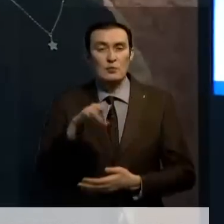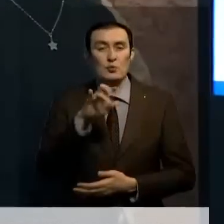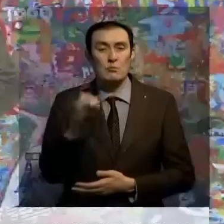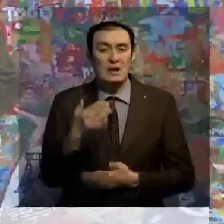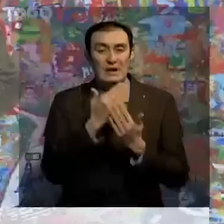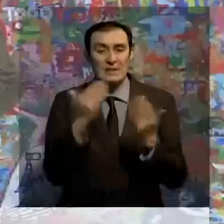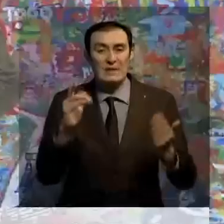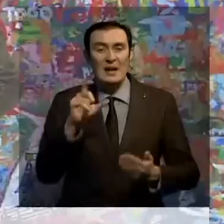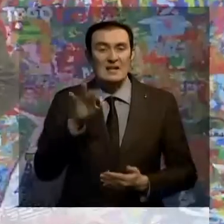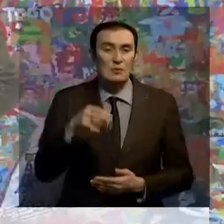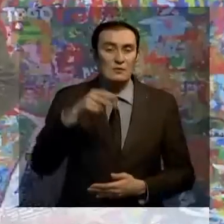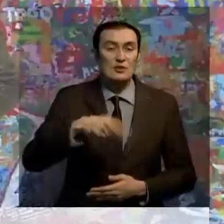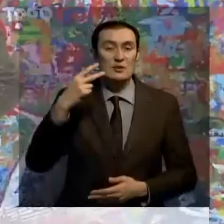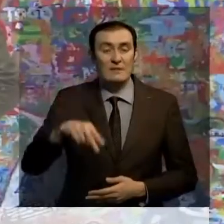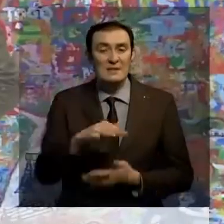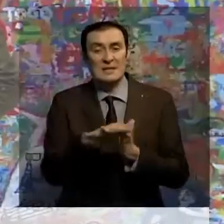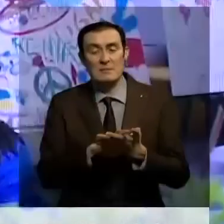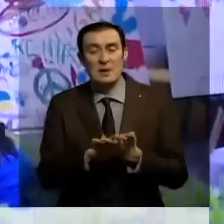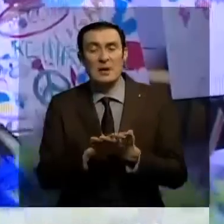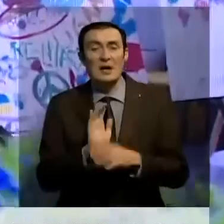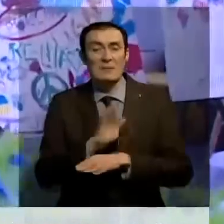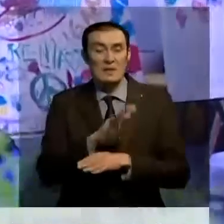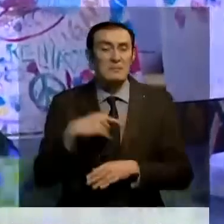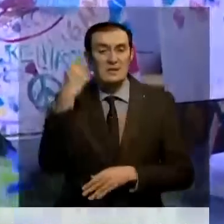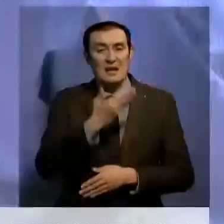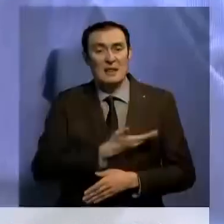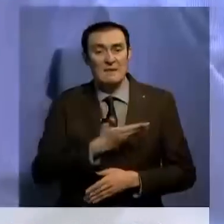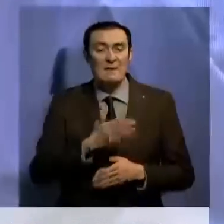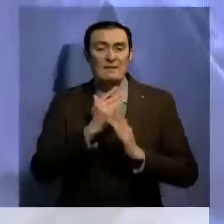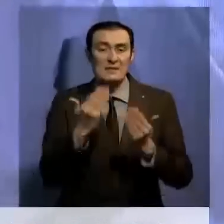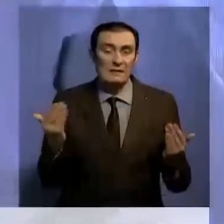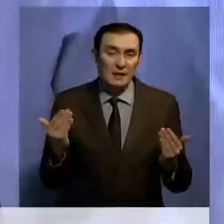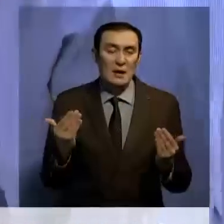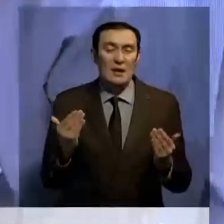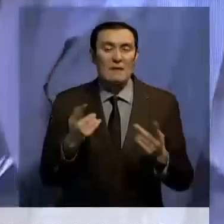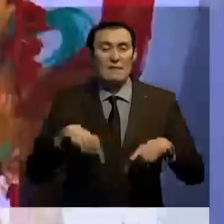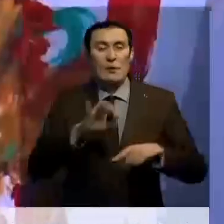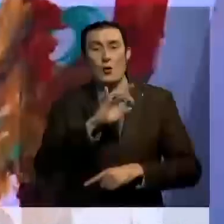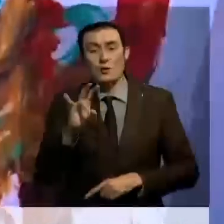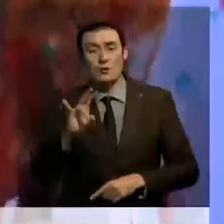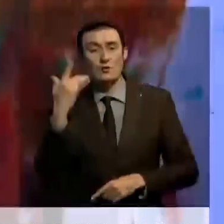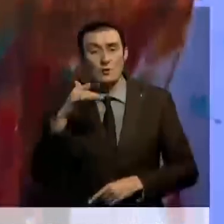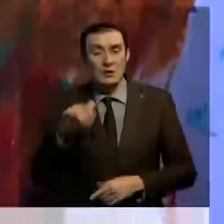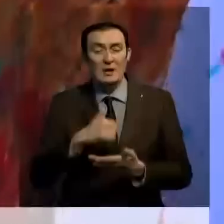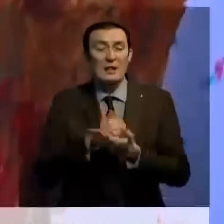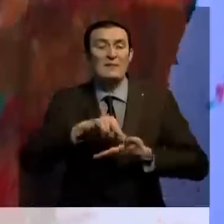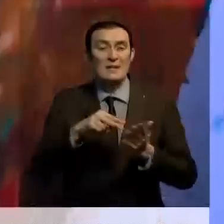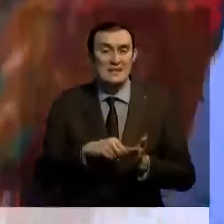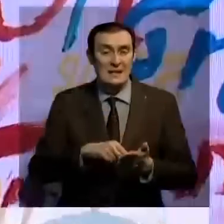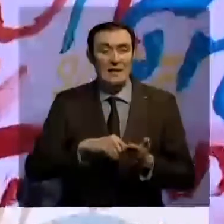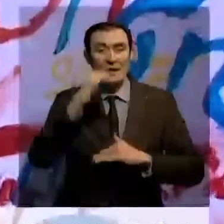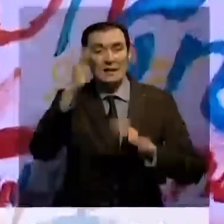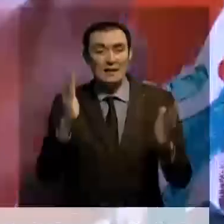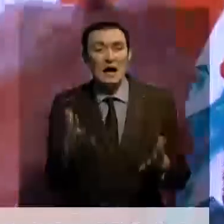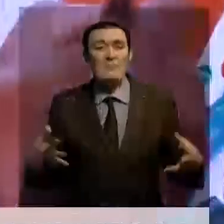на выставке «Экспо-2020», затем побывал и на персональной выставке в штаб-квартире ООН в Нью-Йорке. Главная цель этого произведения